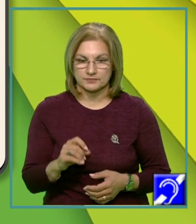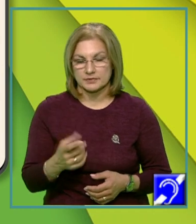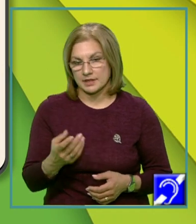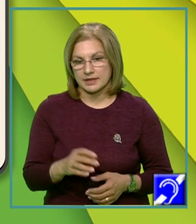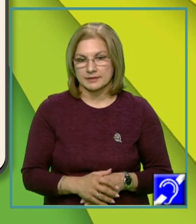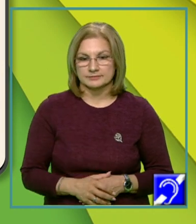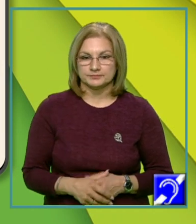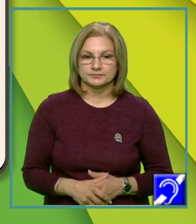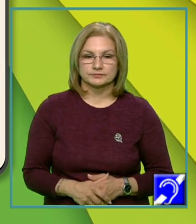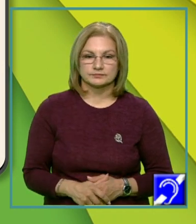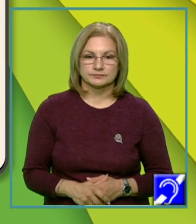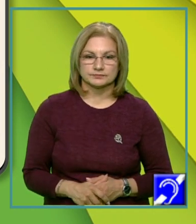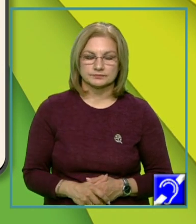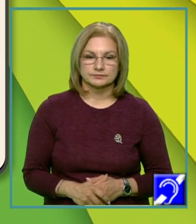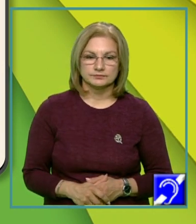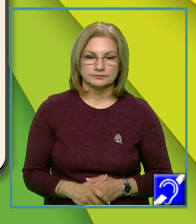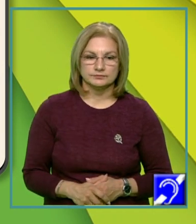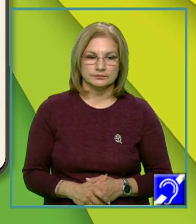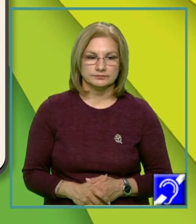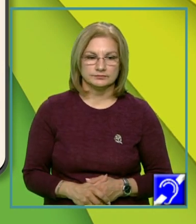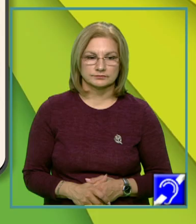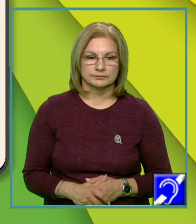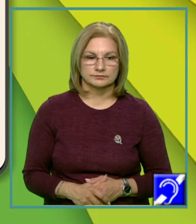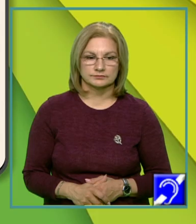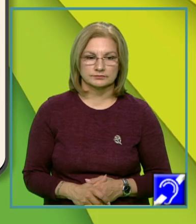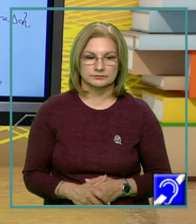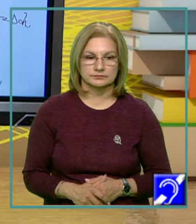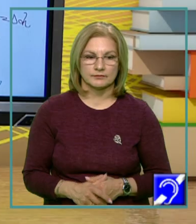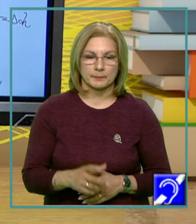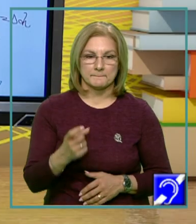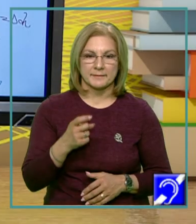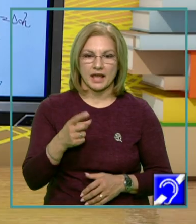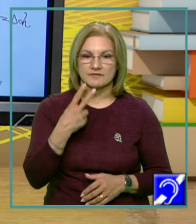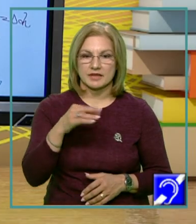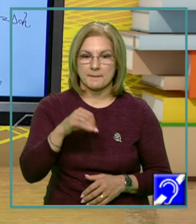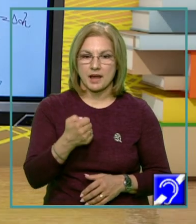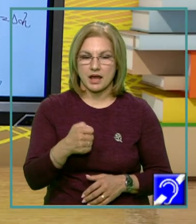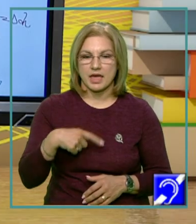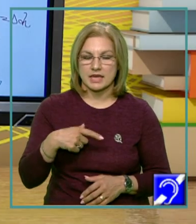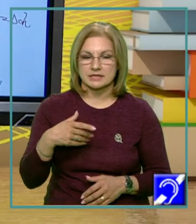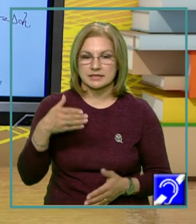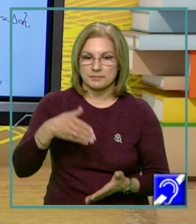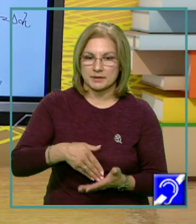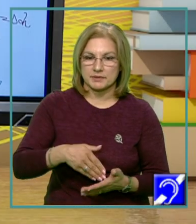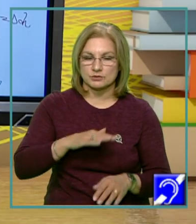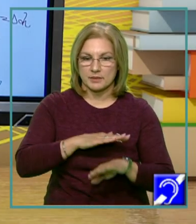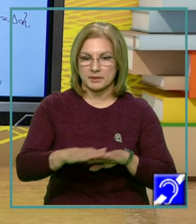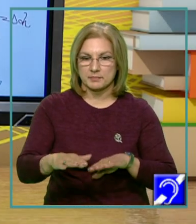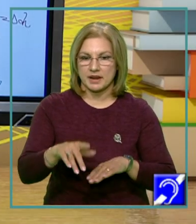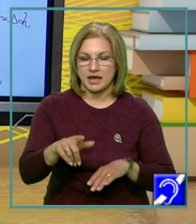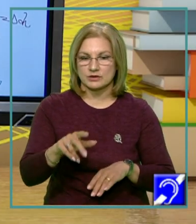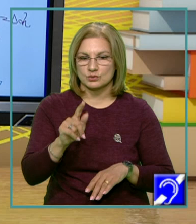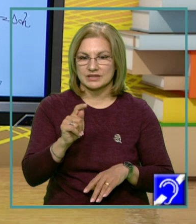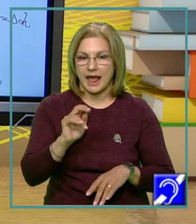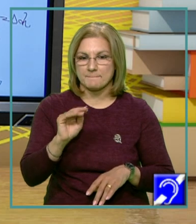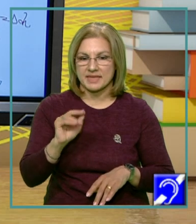perpendicular pe planul triunghiului m a c din ipoteză a mă este perpendiculară pe planul trapezului